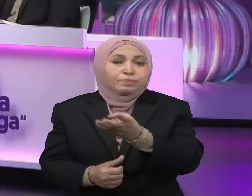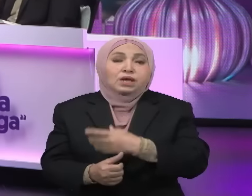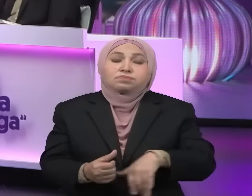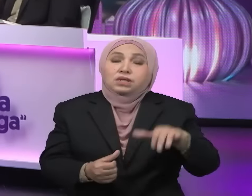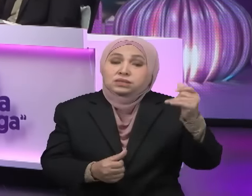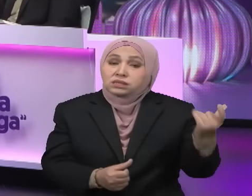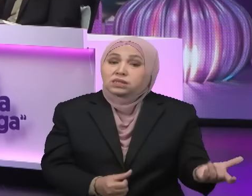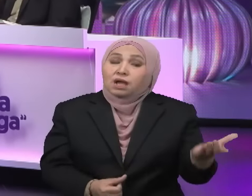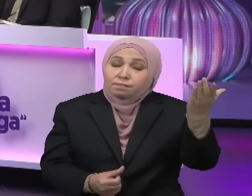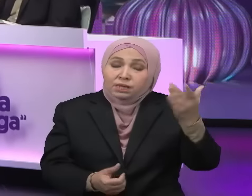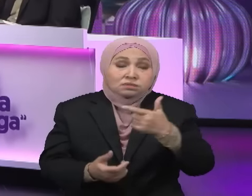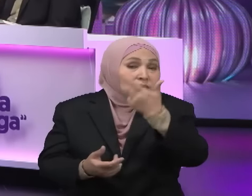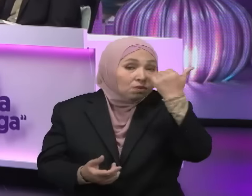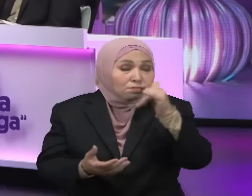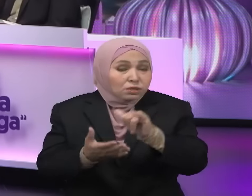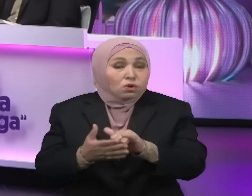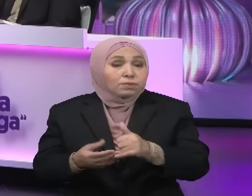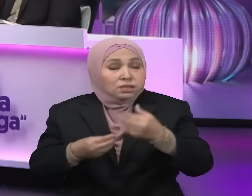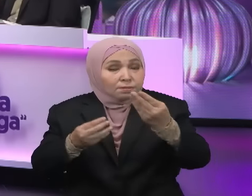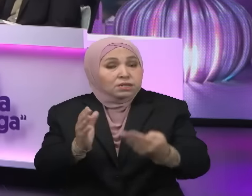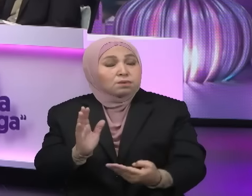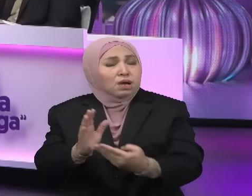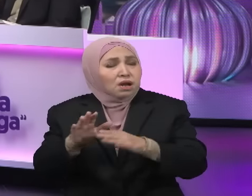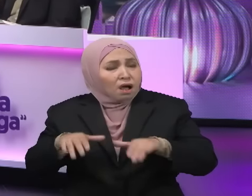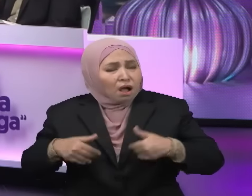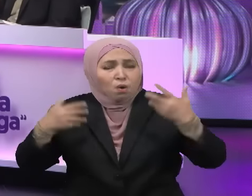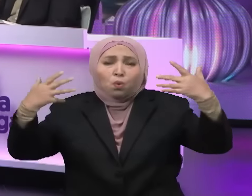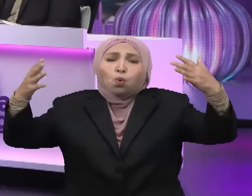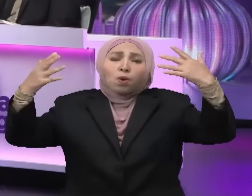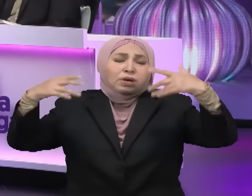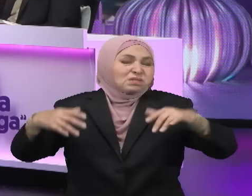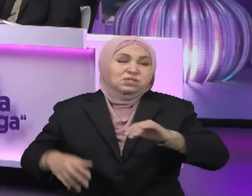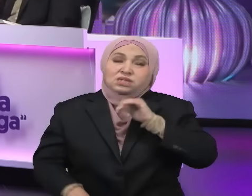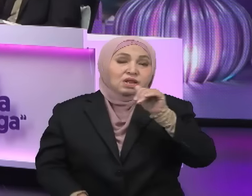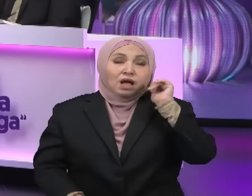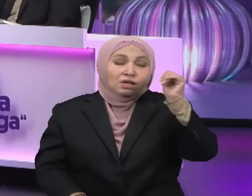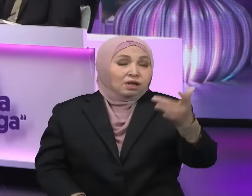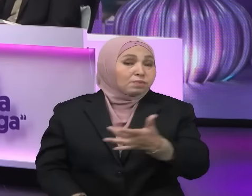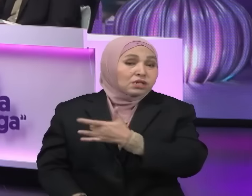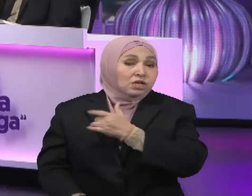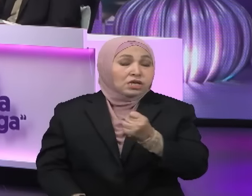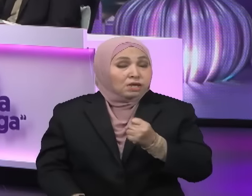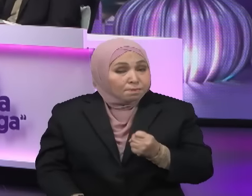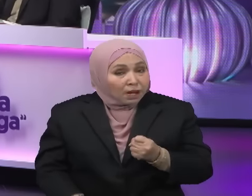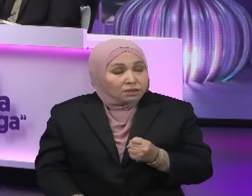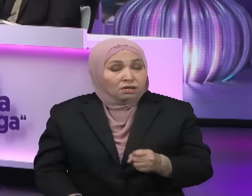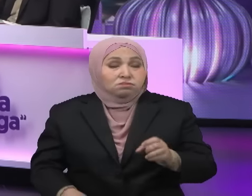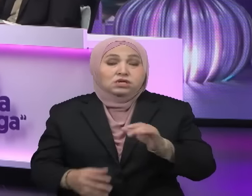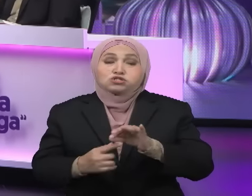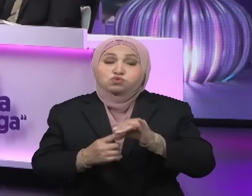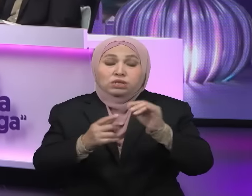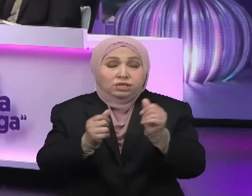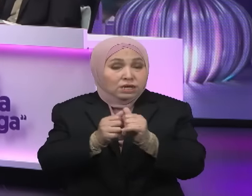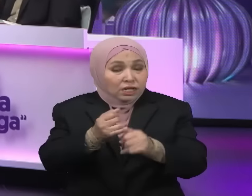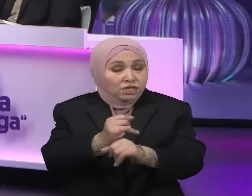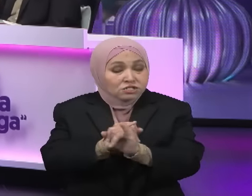kesan daripada itu, mereka diberikan mukjizat hebat macam mana pun, mereka tidak akan beriman illa an yasha Allah, kecuali dengan